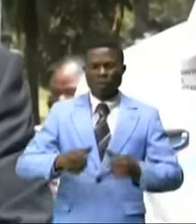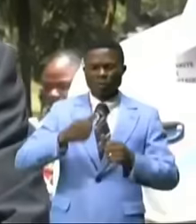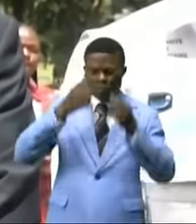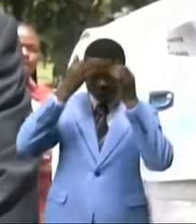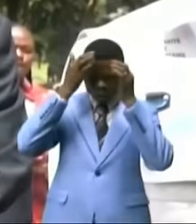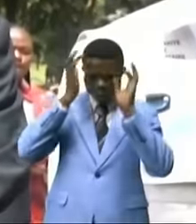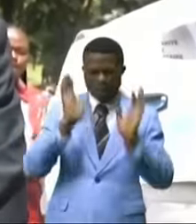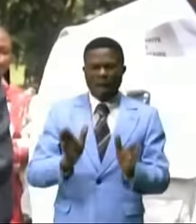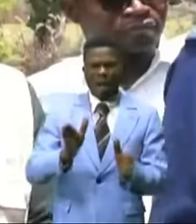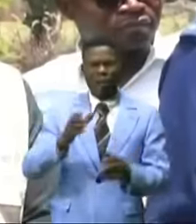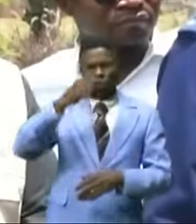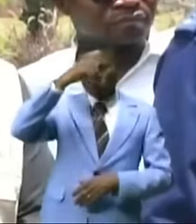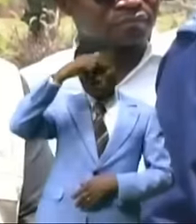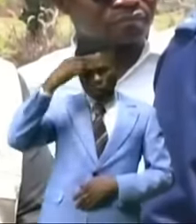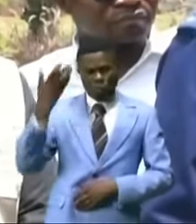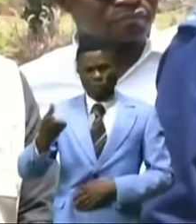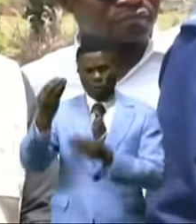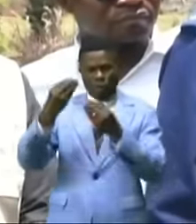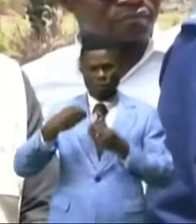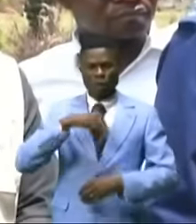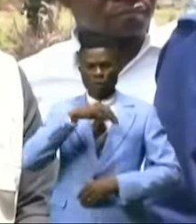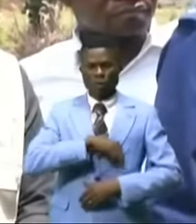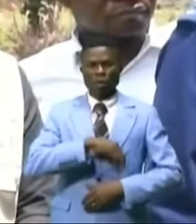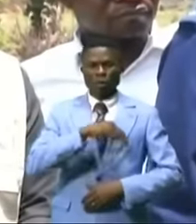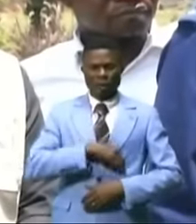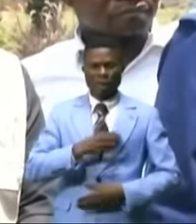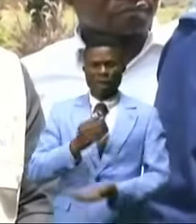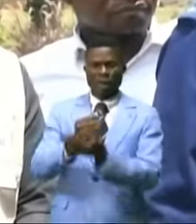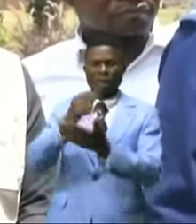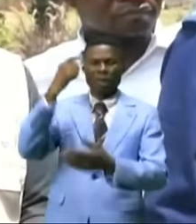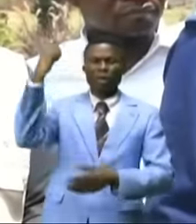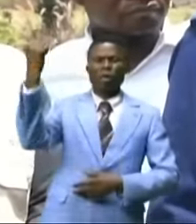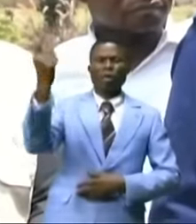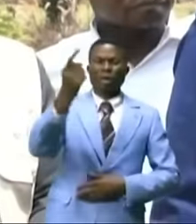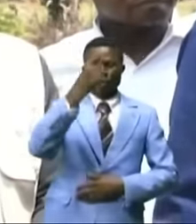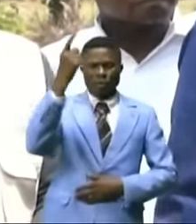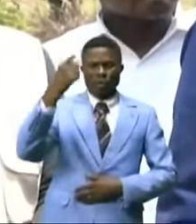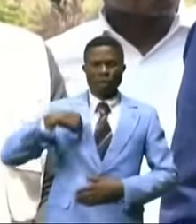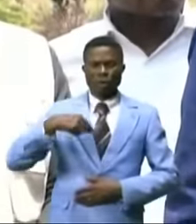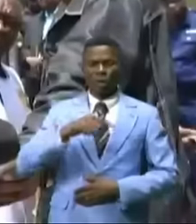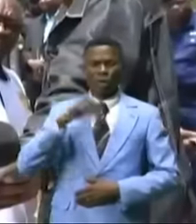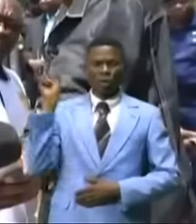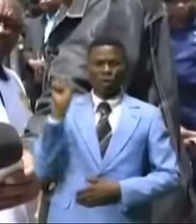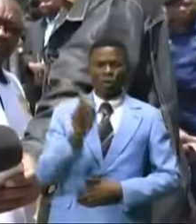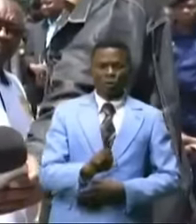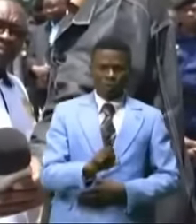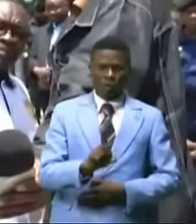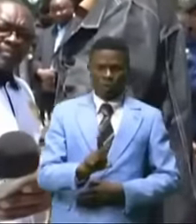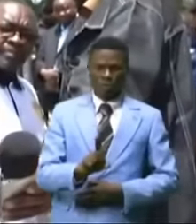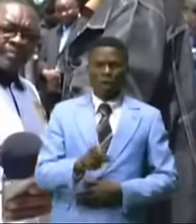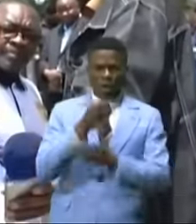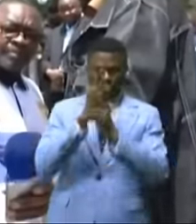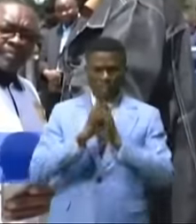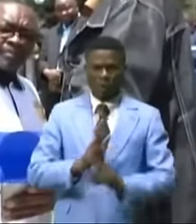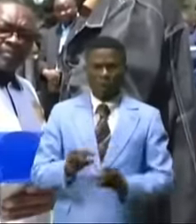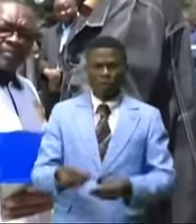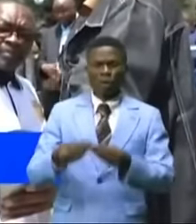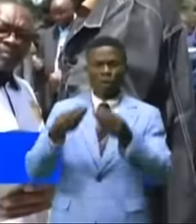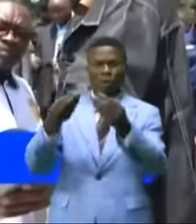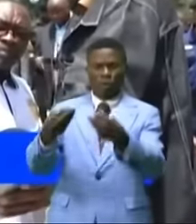extrême. On nous a confié la mission d'apporter cette aide humanitaire que nous sommes venus humblement